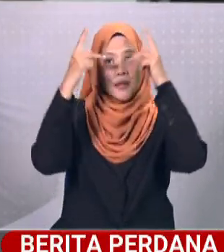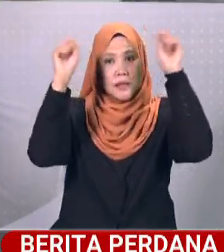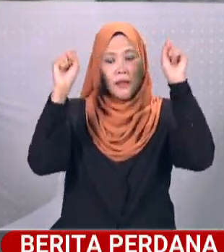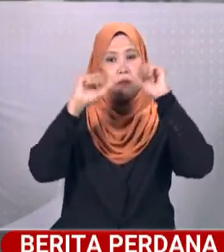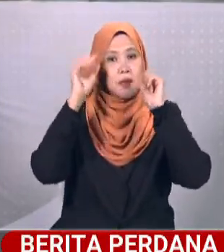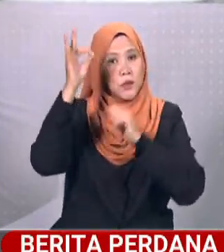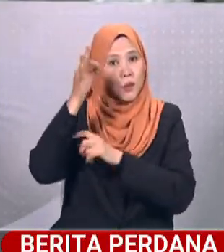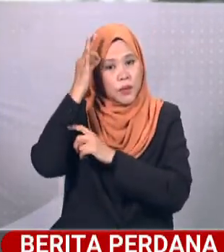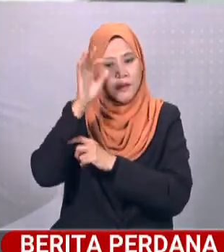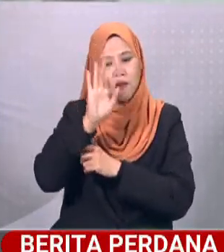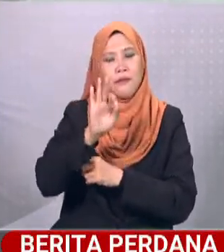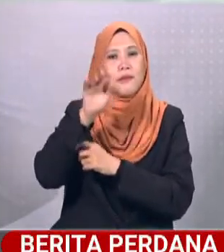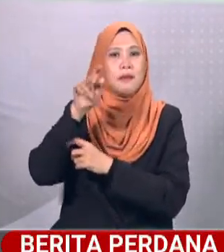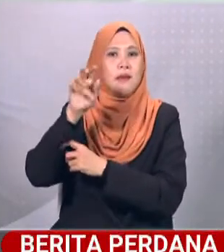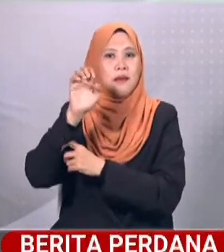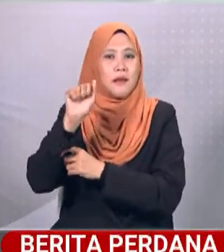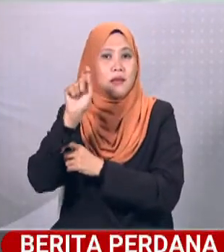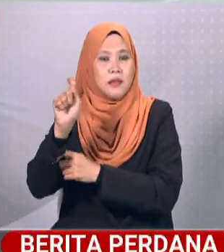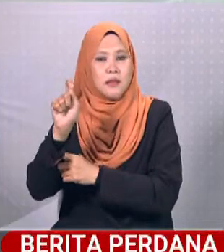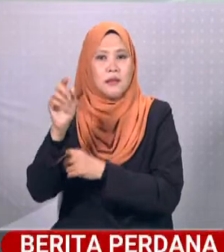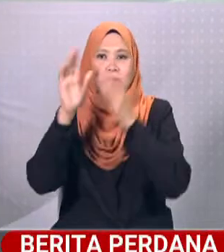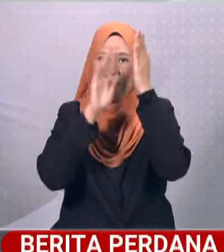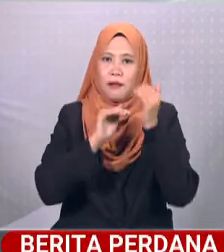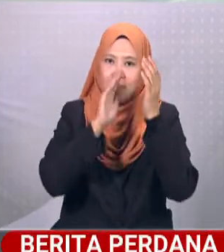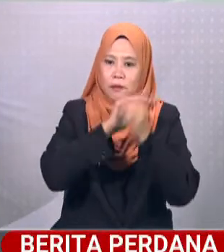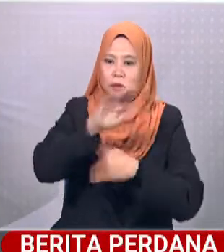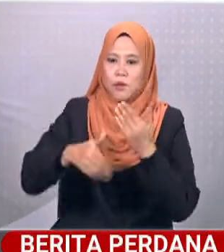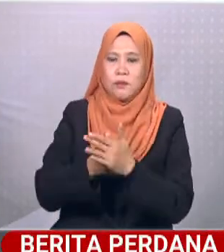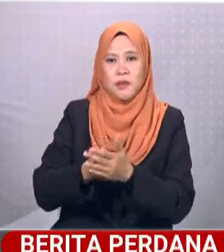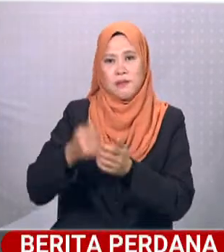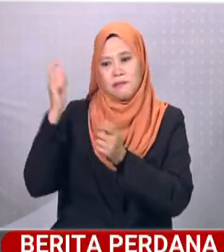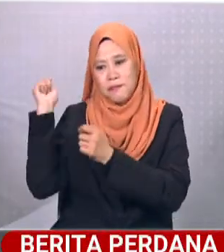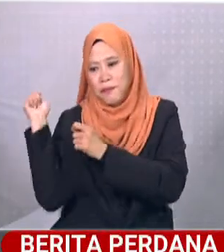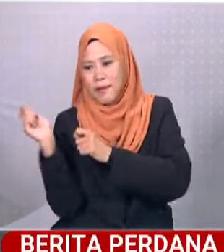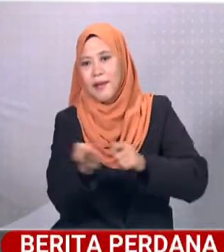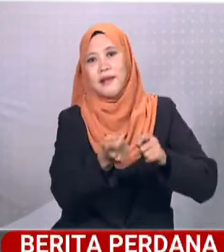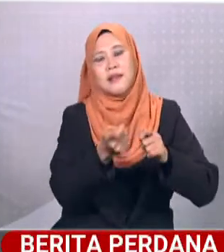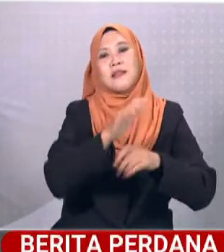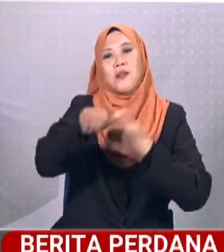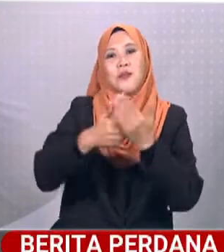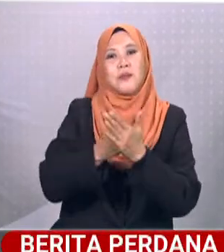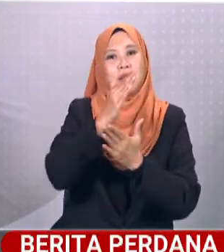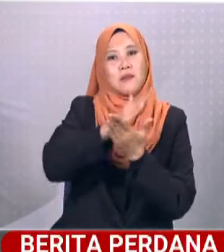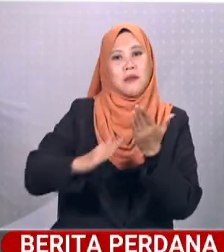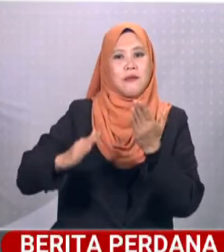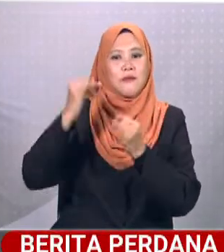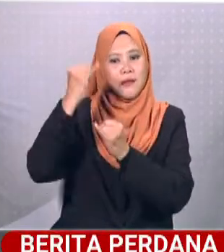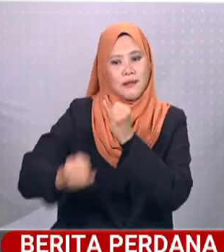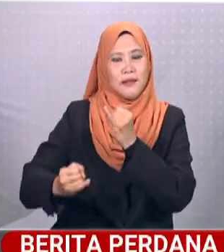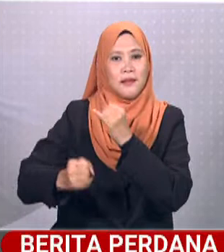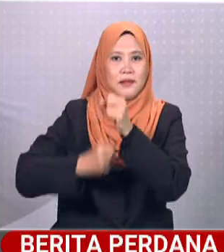Spanyol RFET Miguel Diaz berharap kesemua kejohanan tenis akan kembali dipertandingkan di suku terakhir tahun